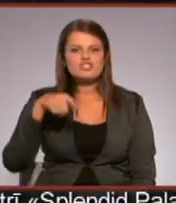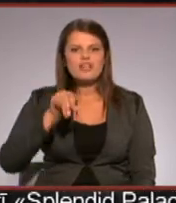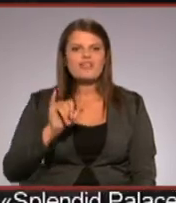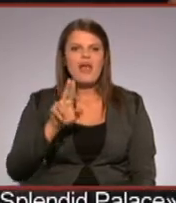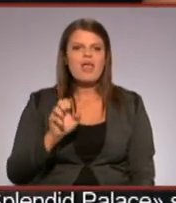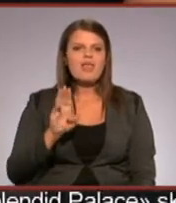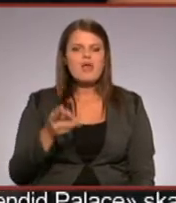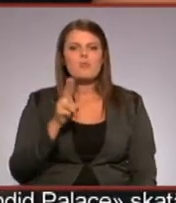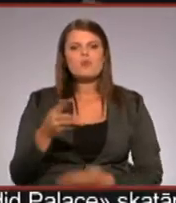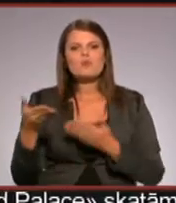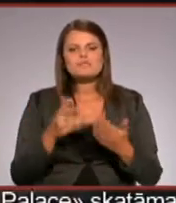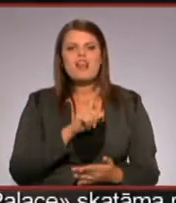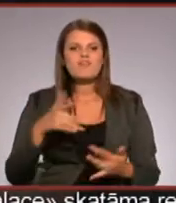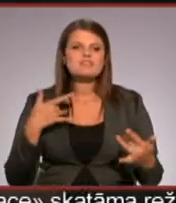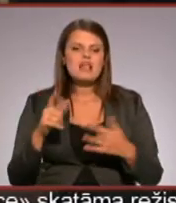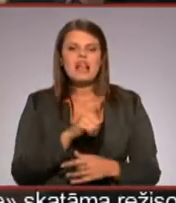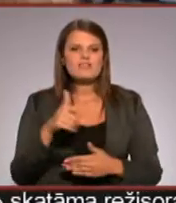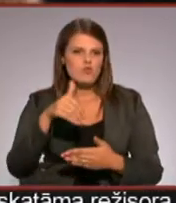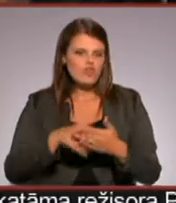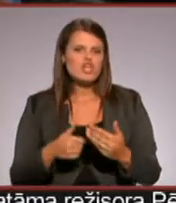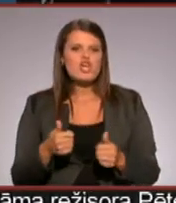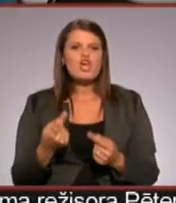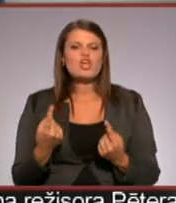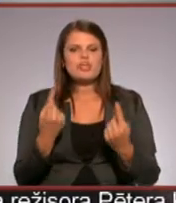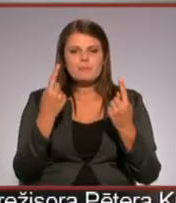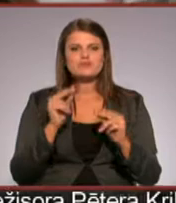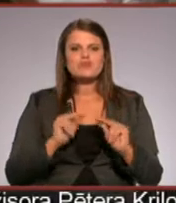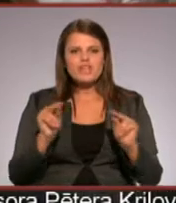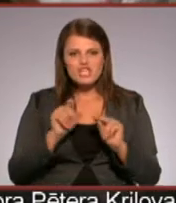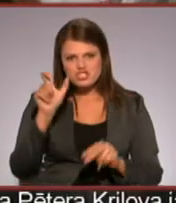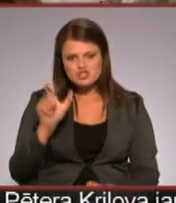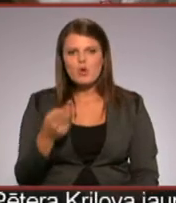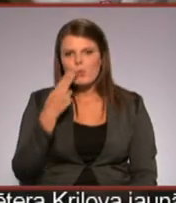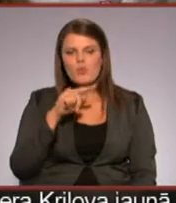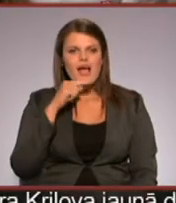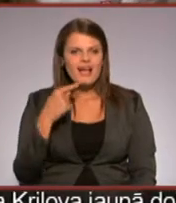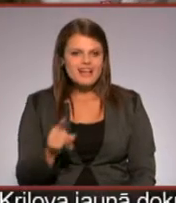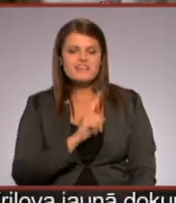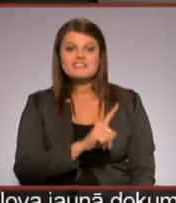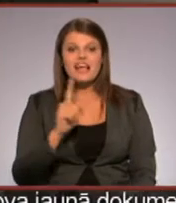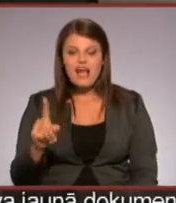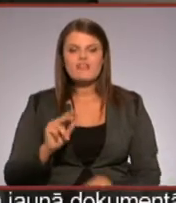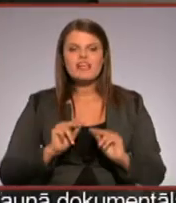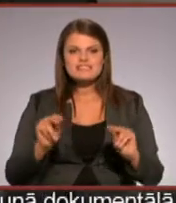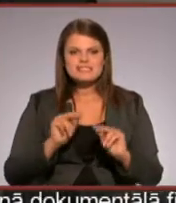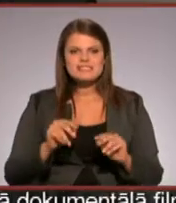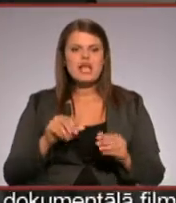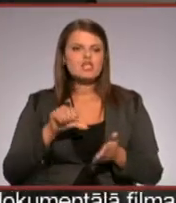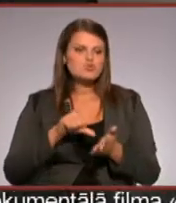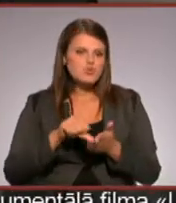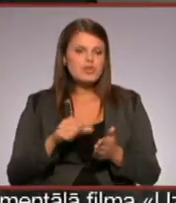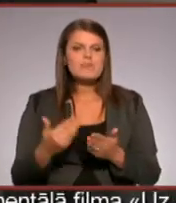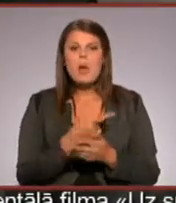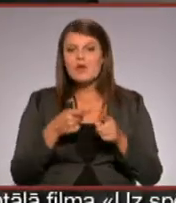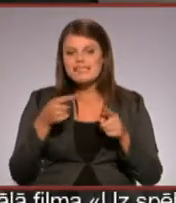uzaicināt latviešu teātru un literatūras vēsturē tik īpašo lugu iestudēt režisoram no Krievijas. Katrs iestudējums jaunajā sezonā būšot